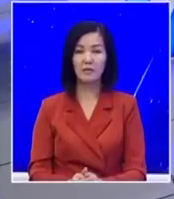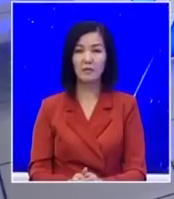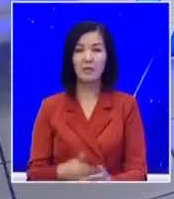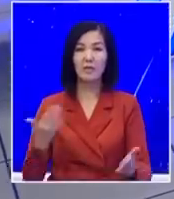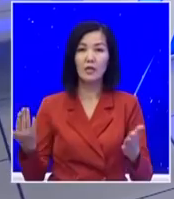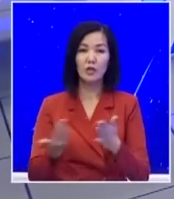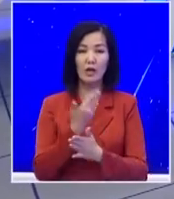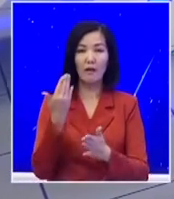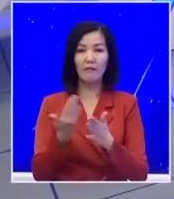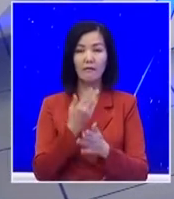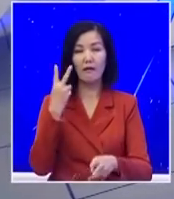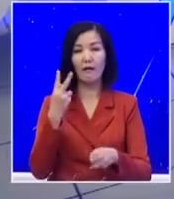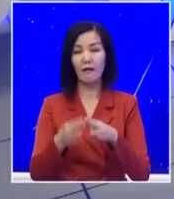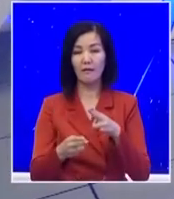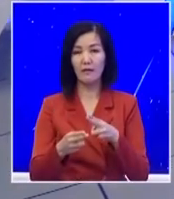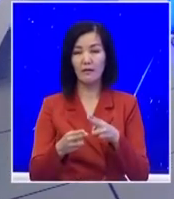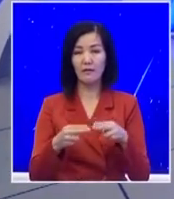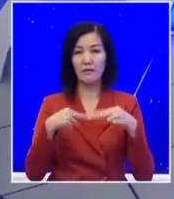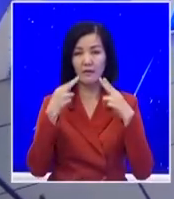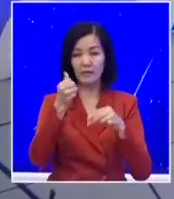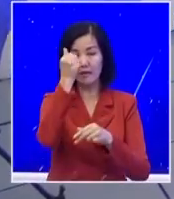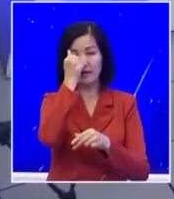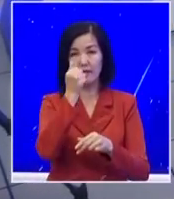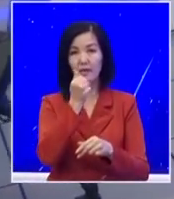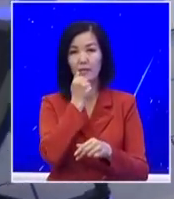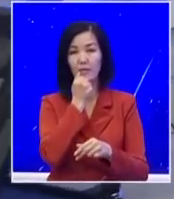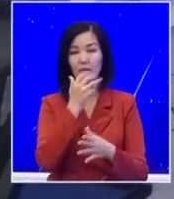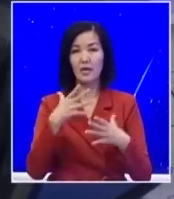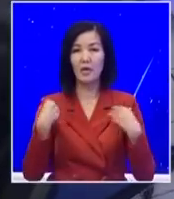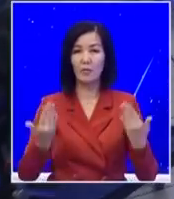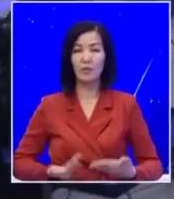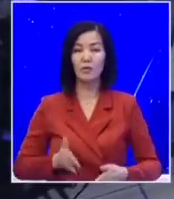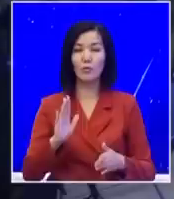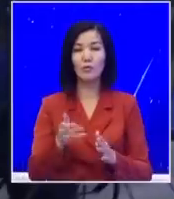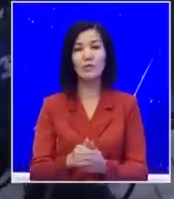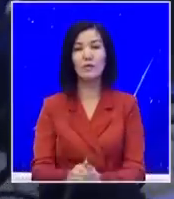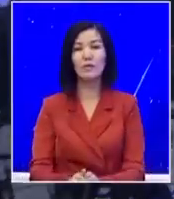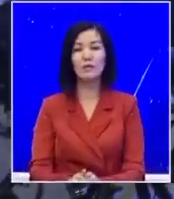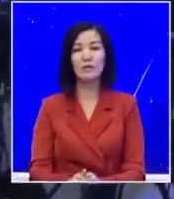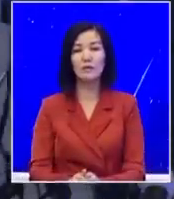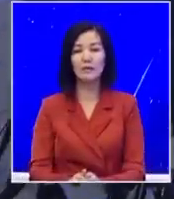Қадірменді көрермен, бүгінгі айтар ақпарат осы. Біз өздеріңізбен келер аптаға ұшамыз. Аман сау болыңыздар.